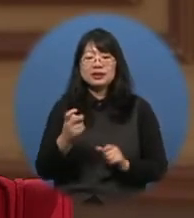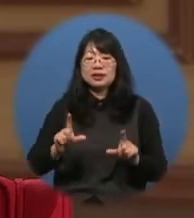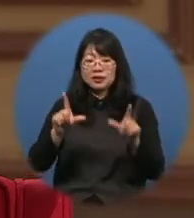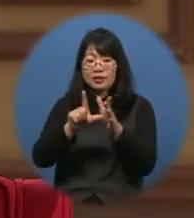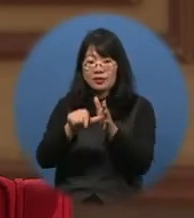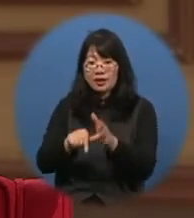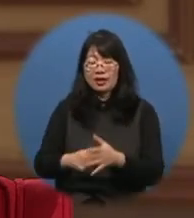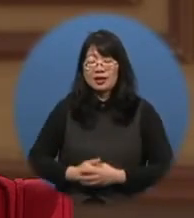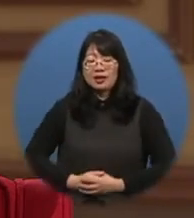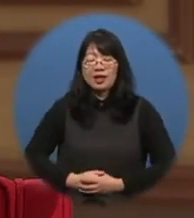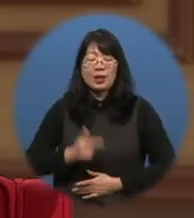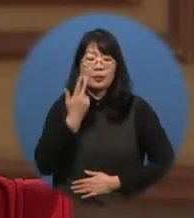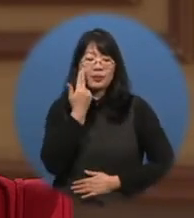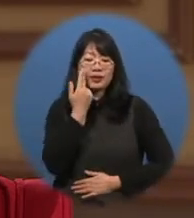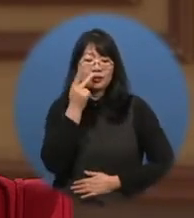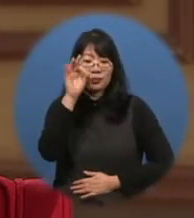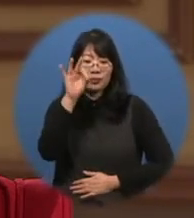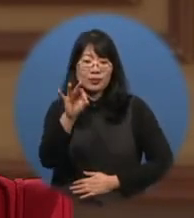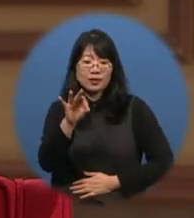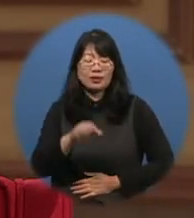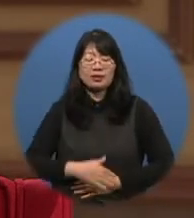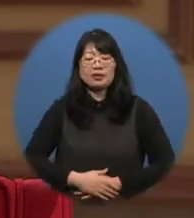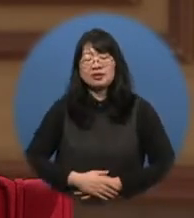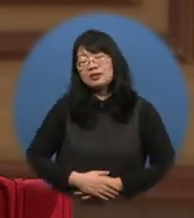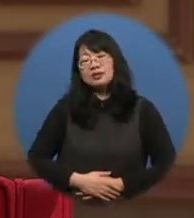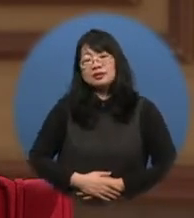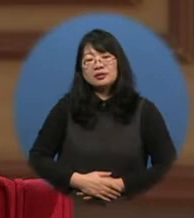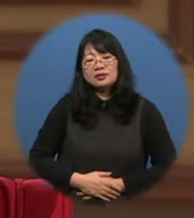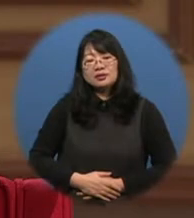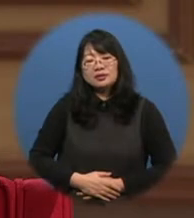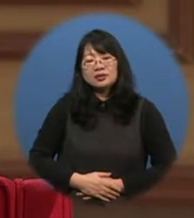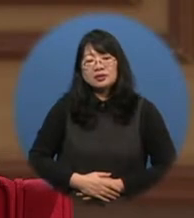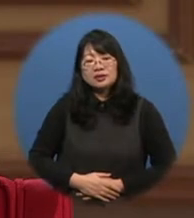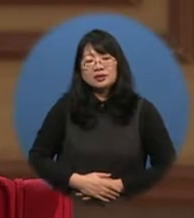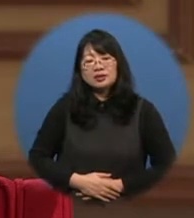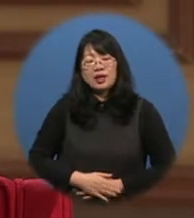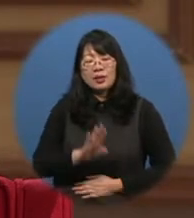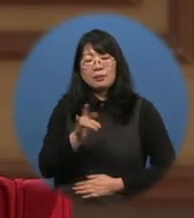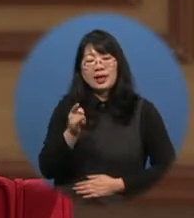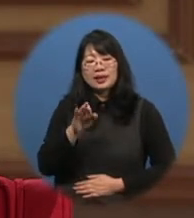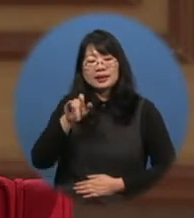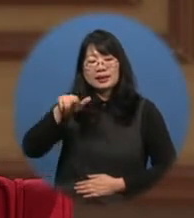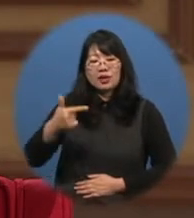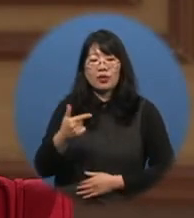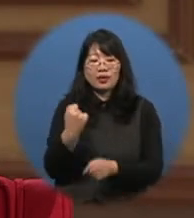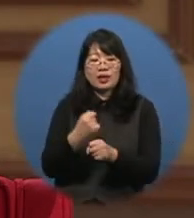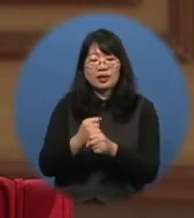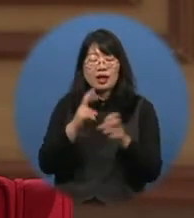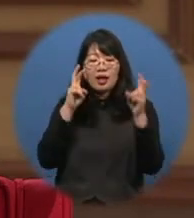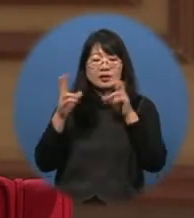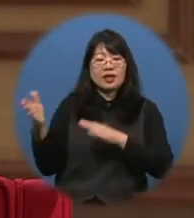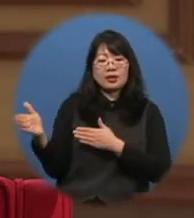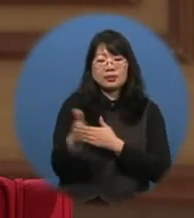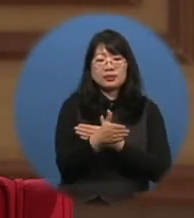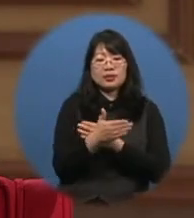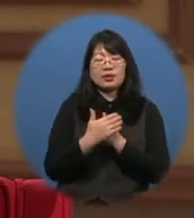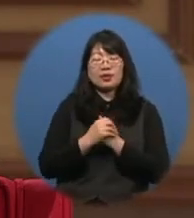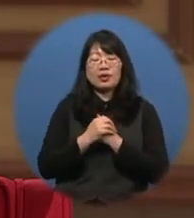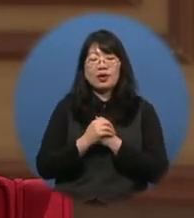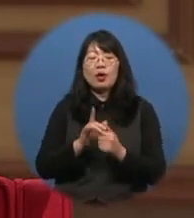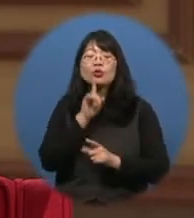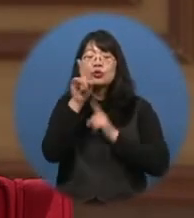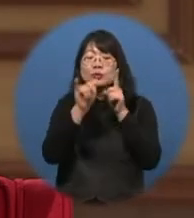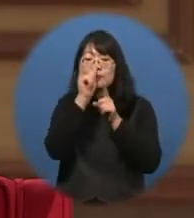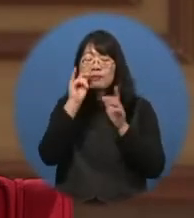1920년대 미국에서 그 베이컨 생산 회사로부터서